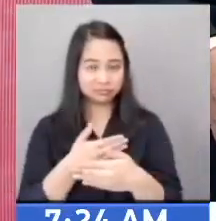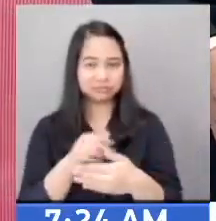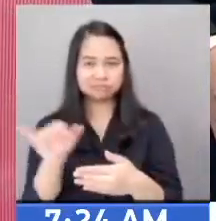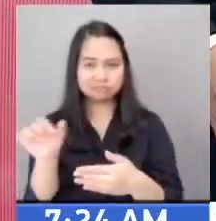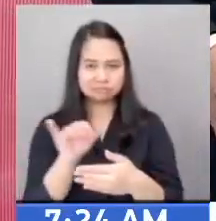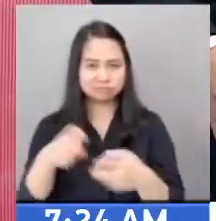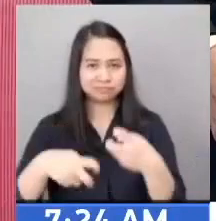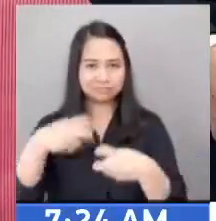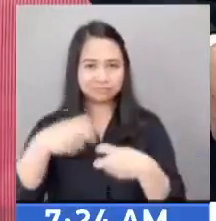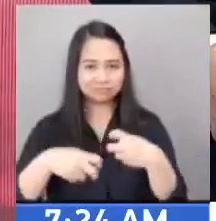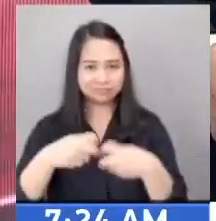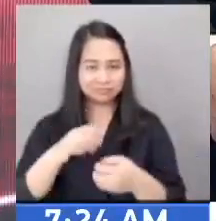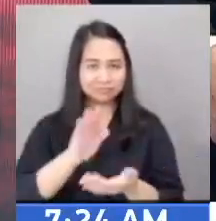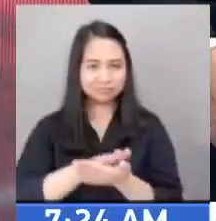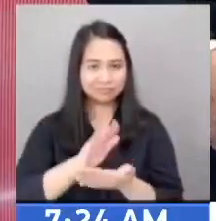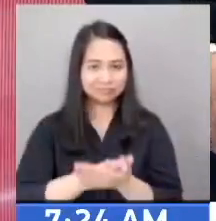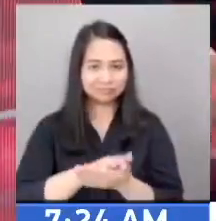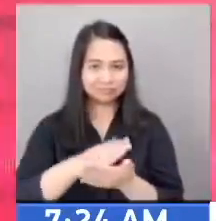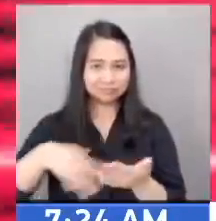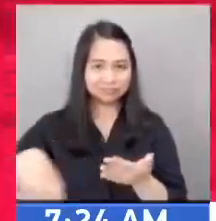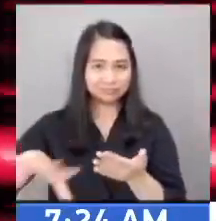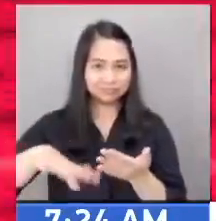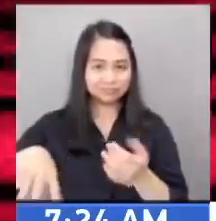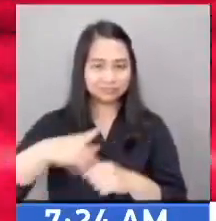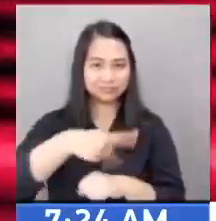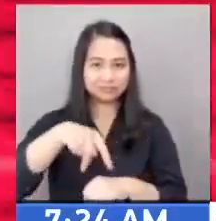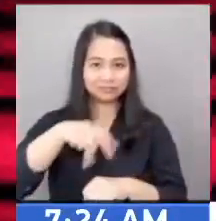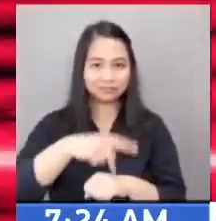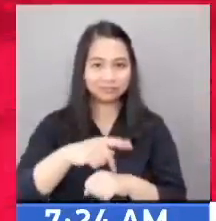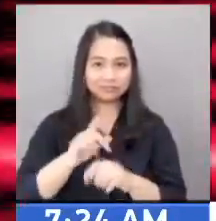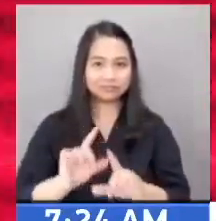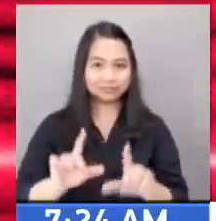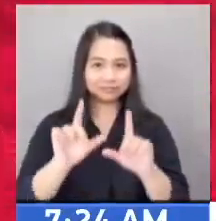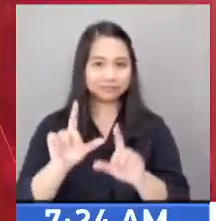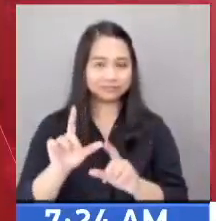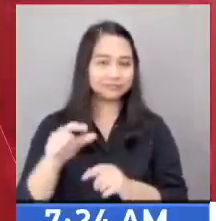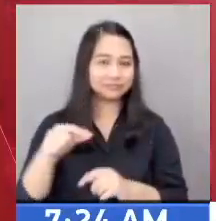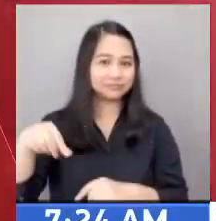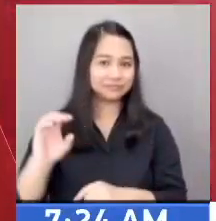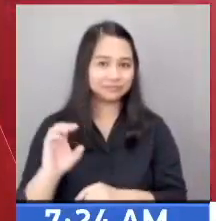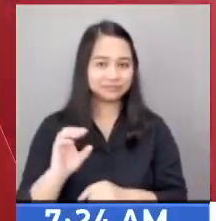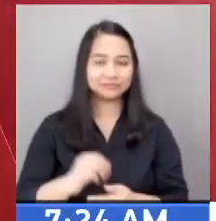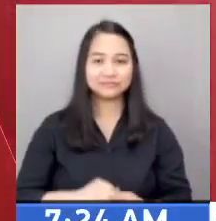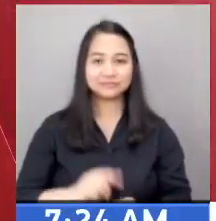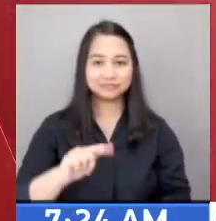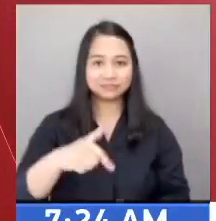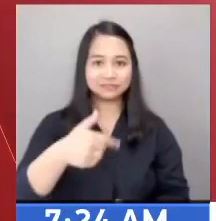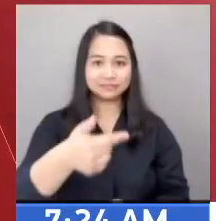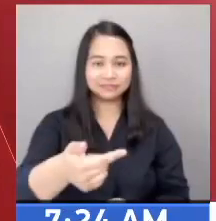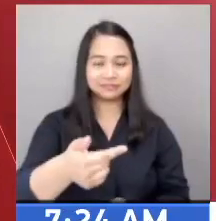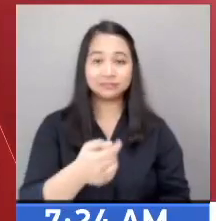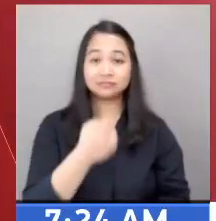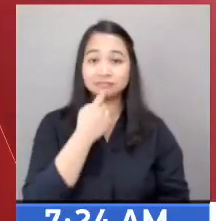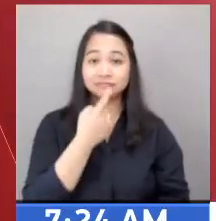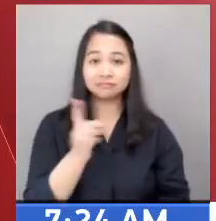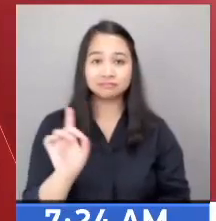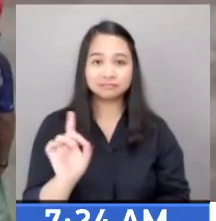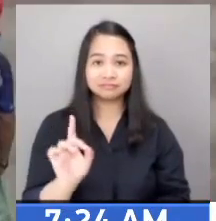bansa? Live mula sa Quezon City, may unang balita si James Agustin. James, anong sabi ng mga nakausap mo?